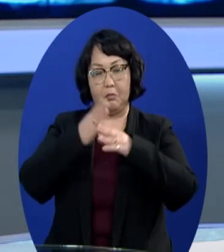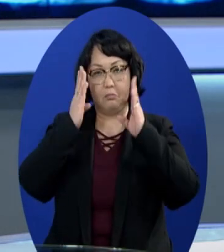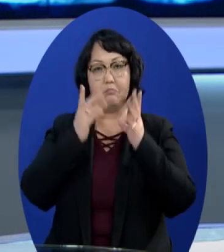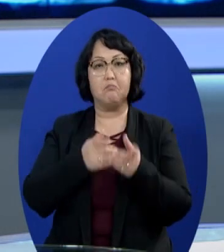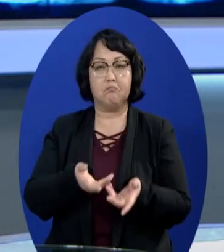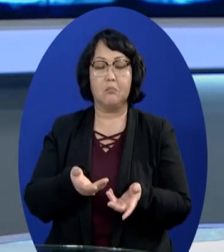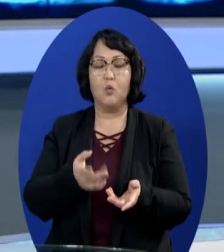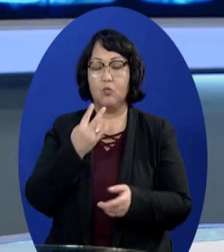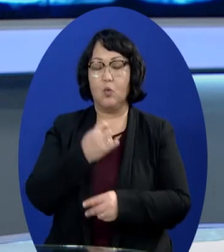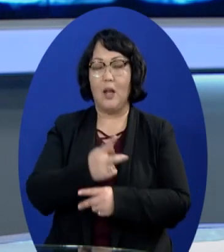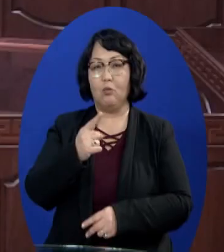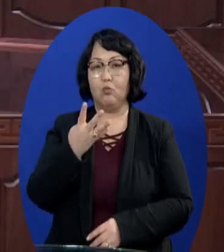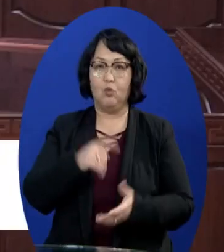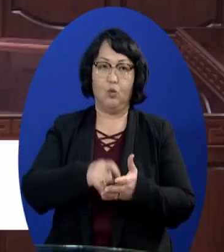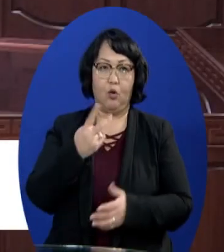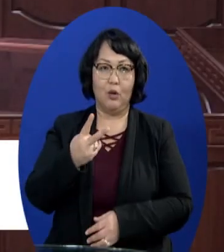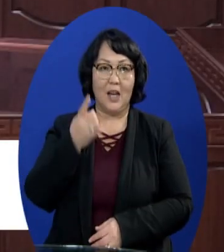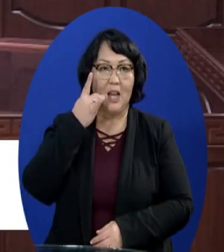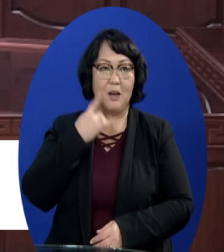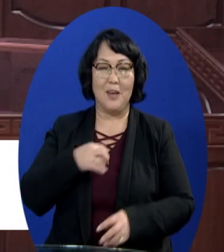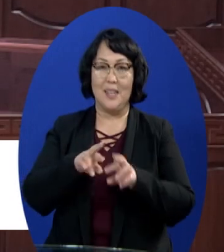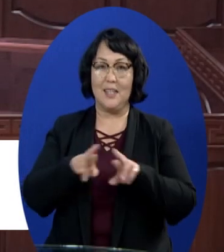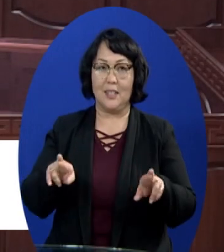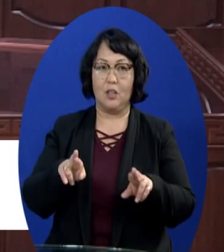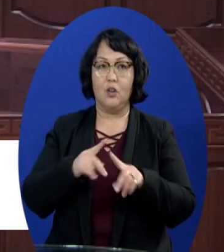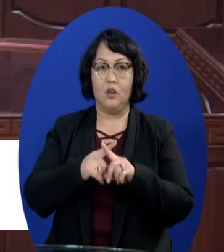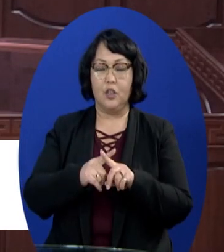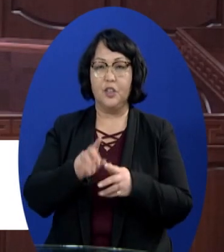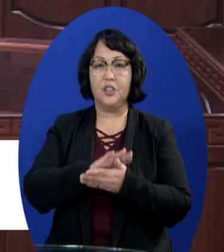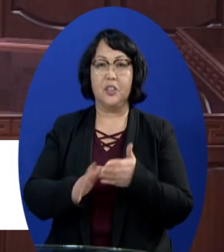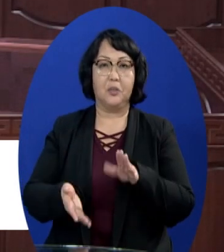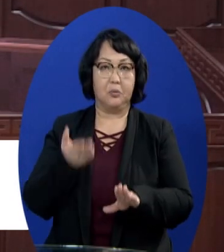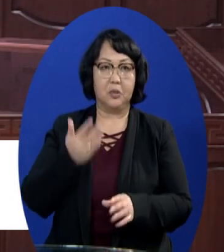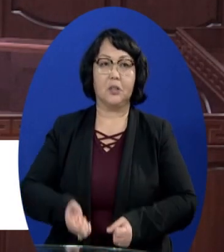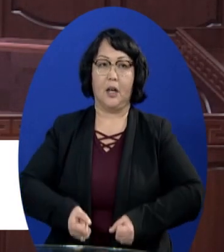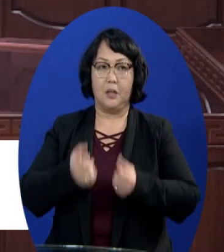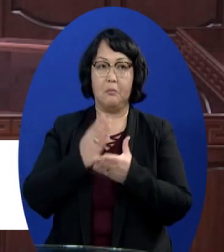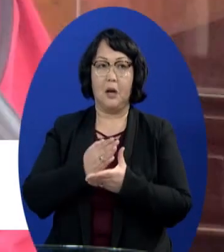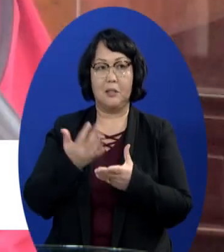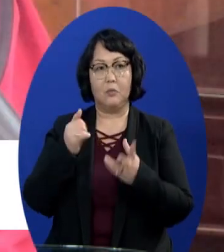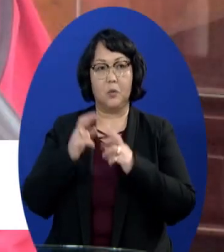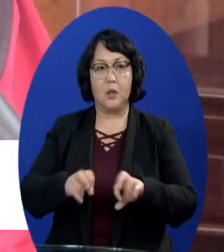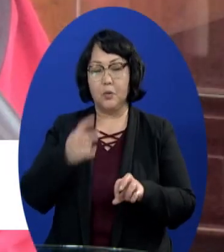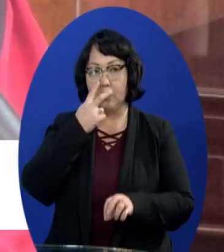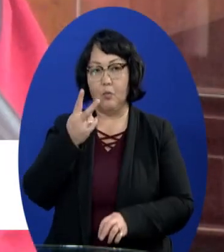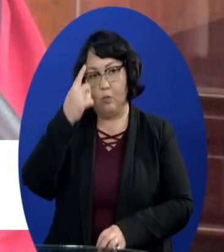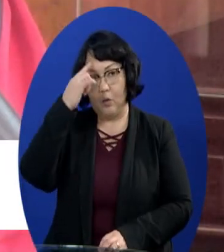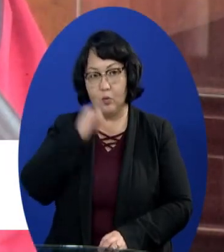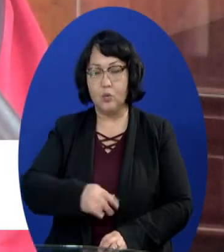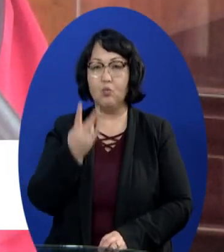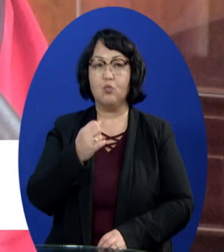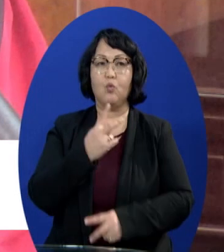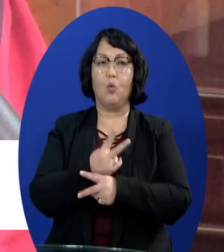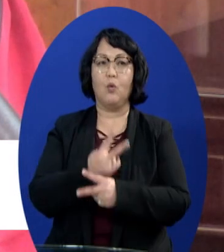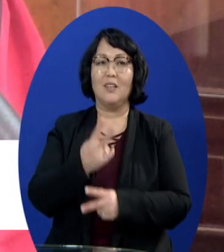хуулийн 14-ийн 2-т заасан хүйсээр үл ялгуурлах зарчмыг шин төвшөнд гаргалаа гэж зарим судлаачид бичсэн байна. Монгол улсын үндсэн хуулийн цэцийн